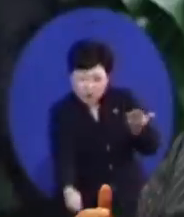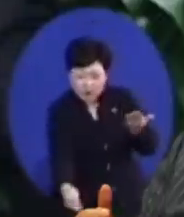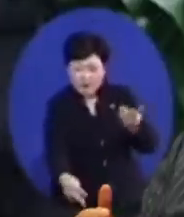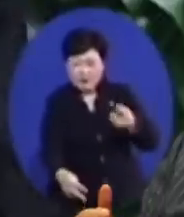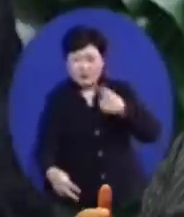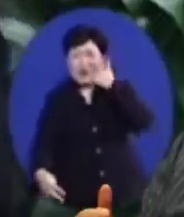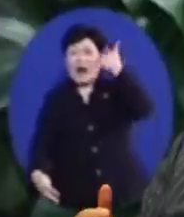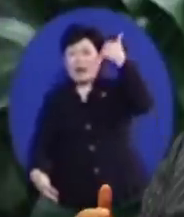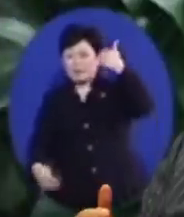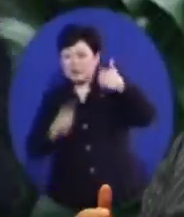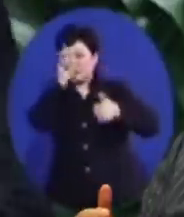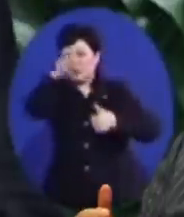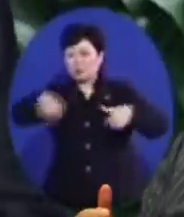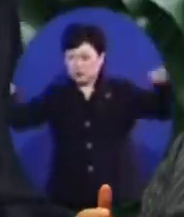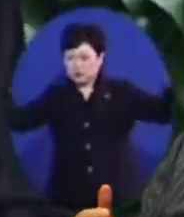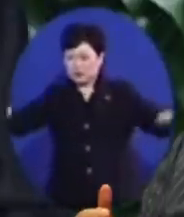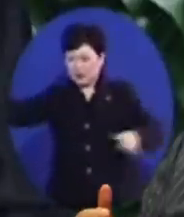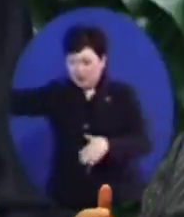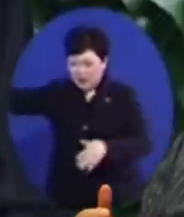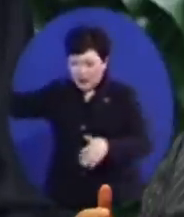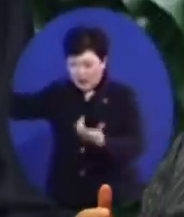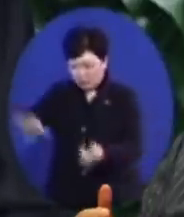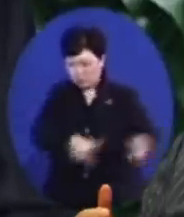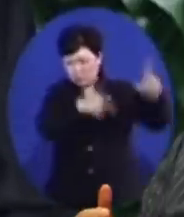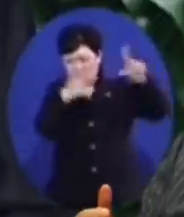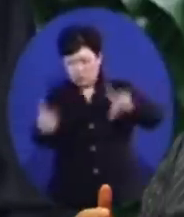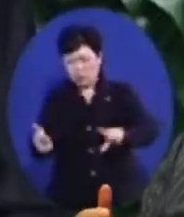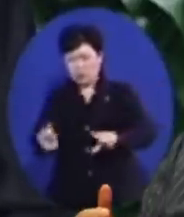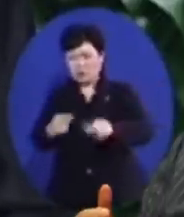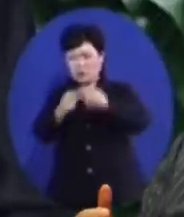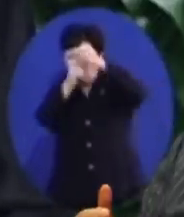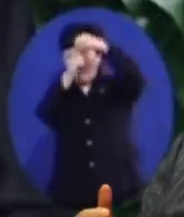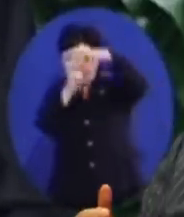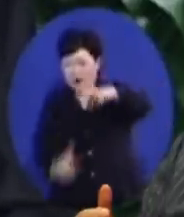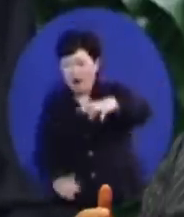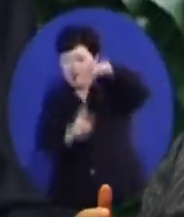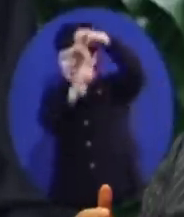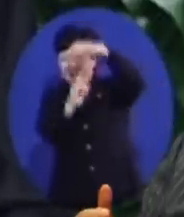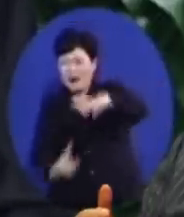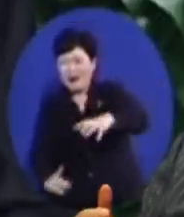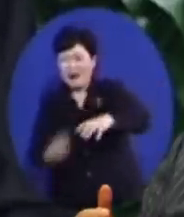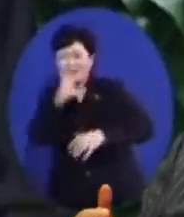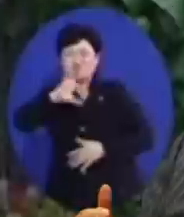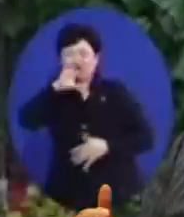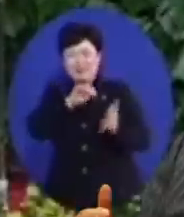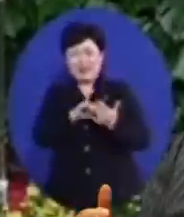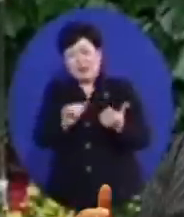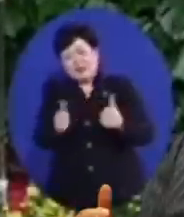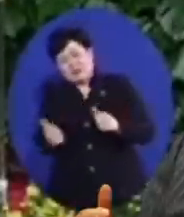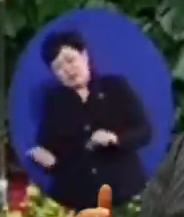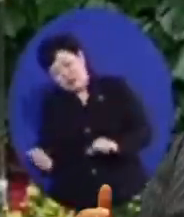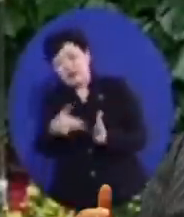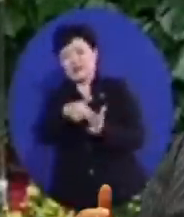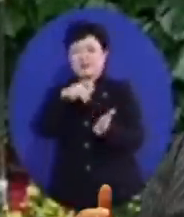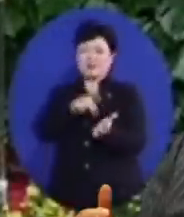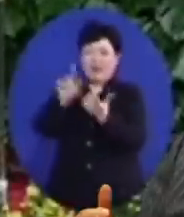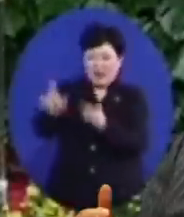아버지 독수리가 또 와서 받고, 하루 종일 낙하산 훈련을 합니다. 죽을 지경입니다, 하루 종일.